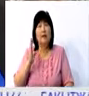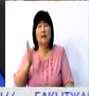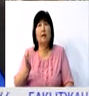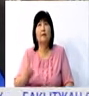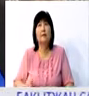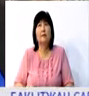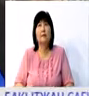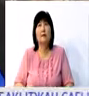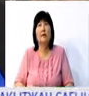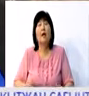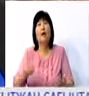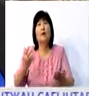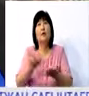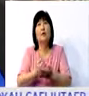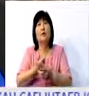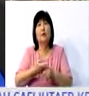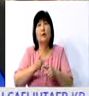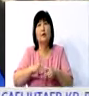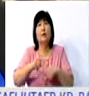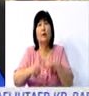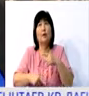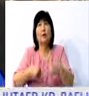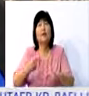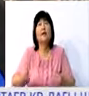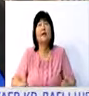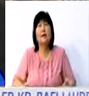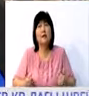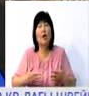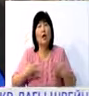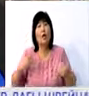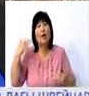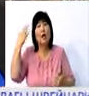хан ағамыздың жолын қуып, сол күмісін алтынға айналдырсам деген үлкен мақсат арманым бар.